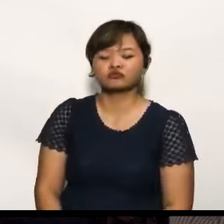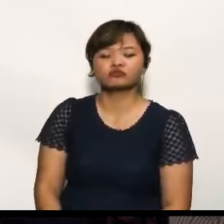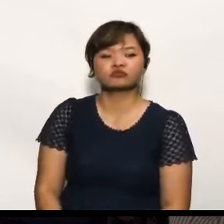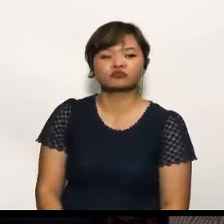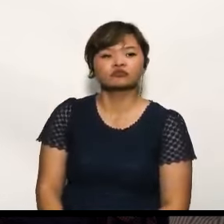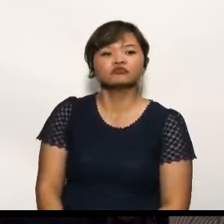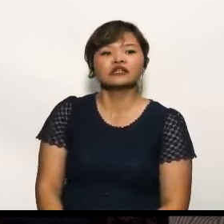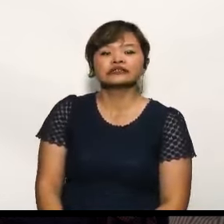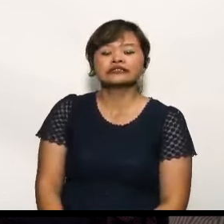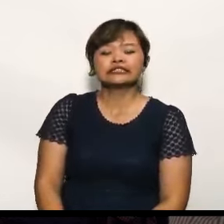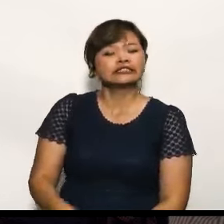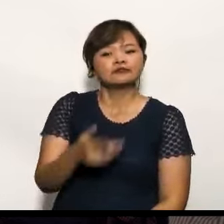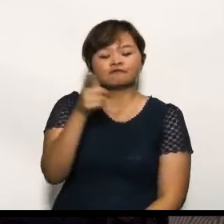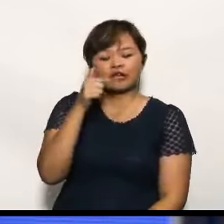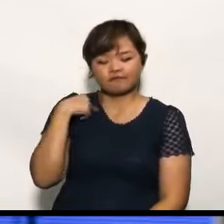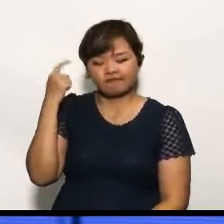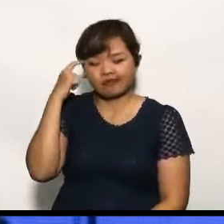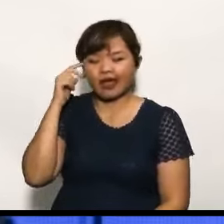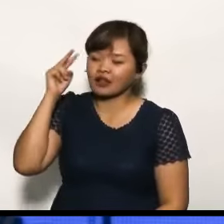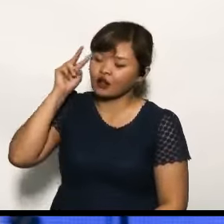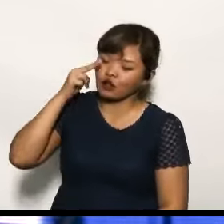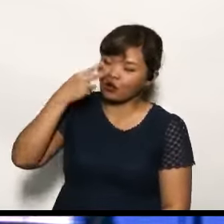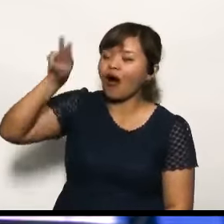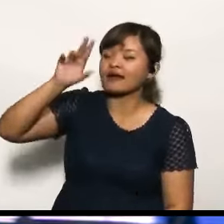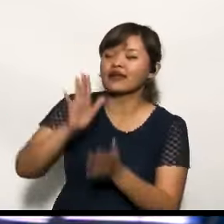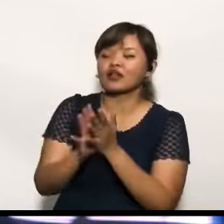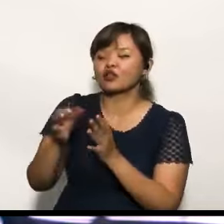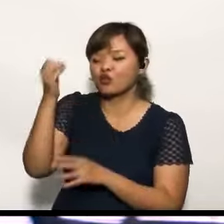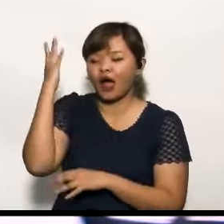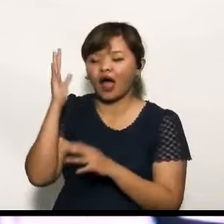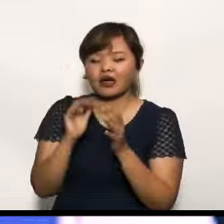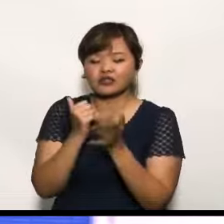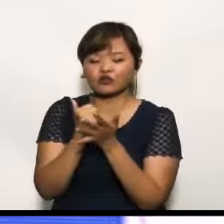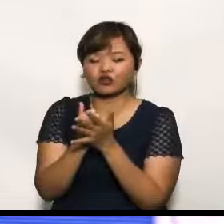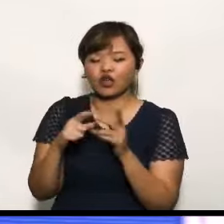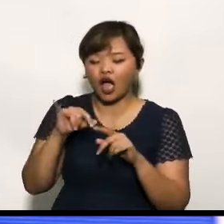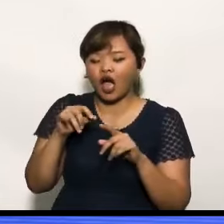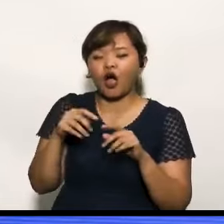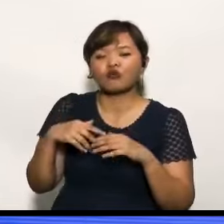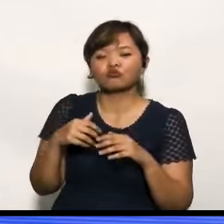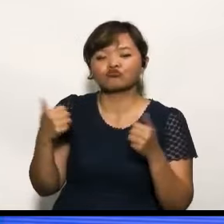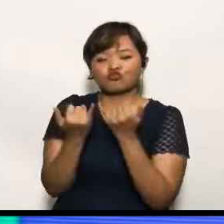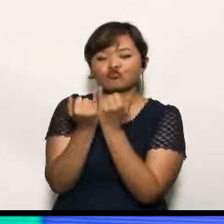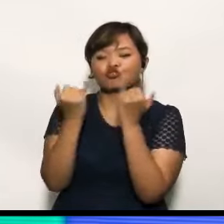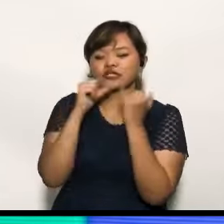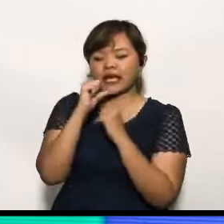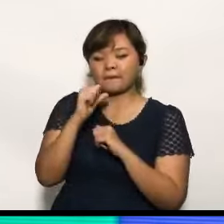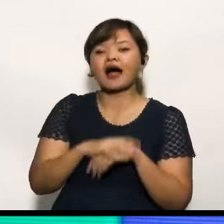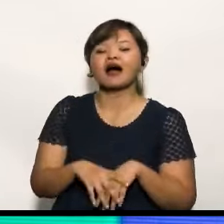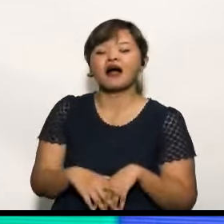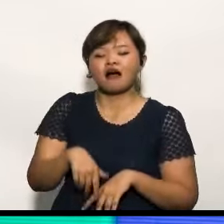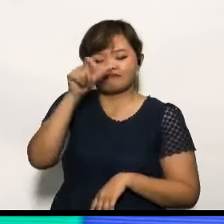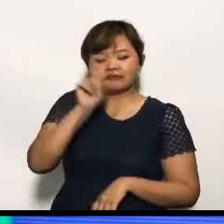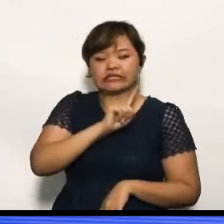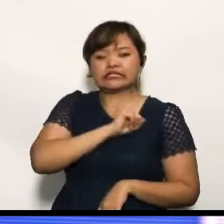Saudara akan terus lihat keluar dan lupa bahwa musuh seringkali adalah diri kita sendiri. In